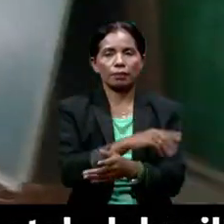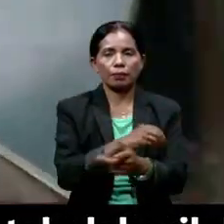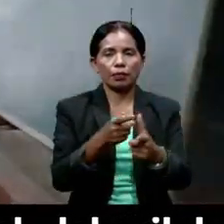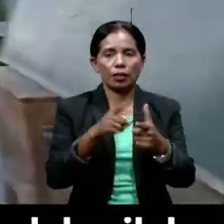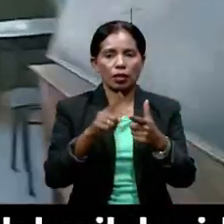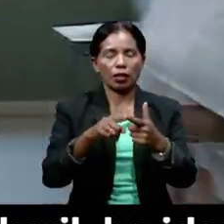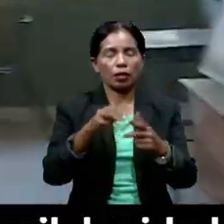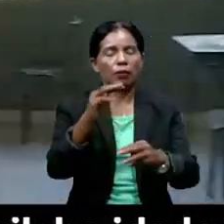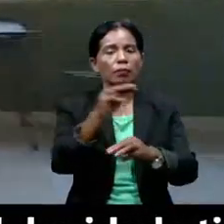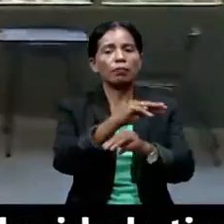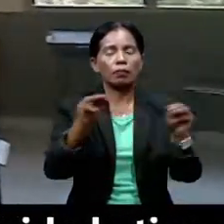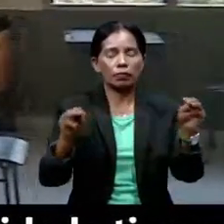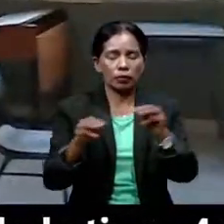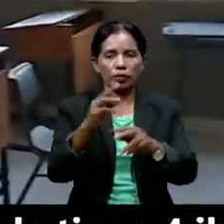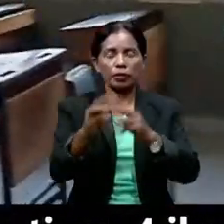multimedia latama,